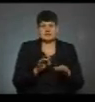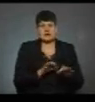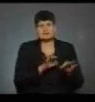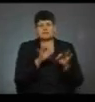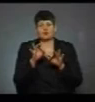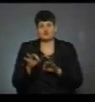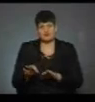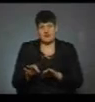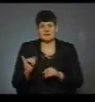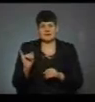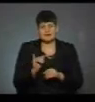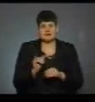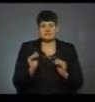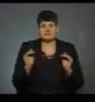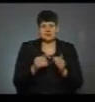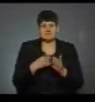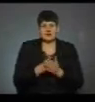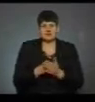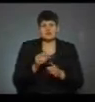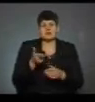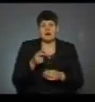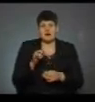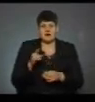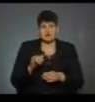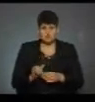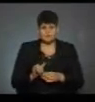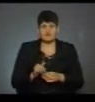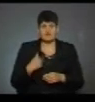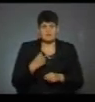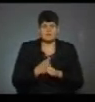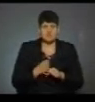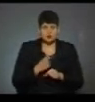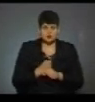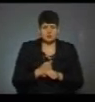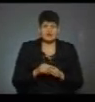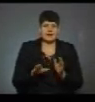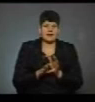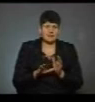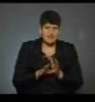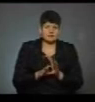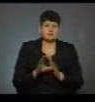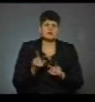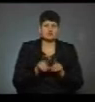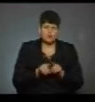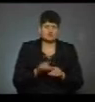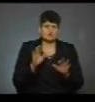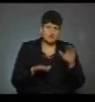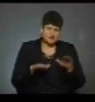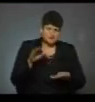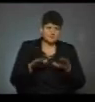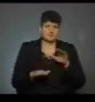транспортування і зниження вартості розподілу природнього газу. Тобто ви і коливання працюєте вартості електроенергії, яке теж нас коливається.